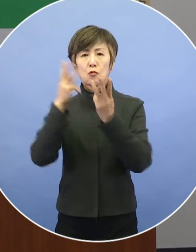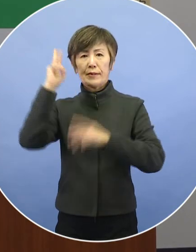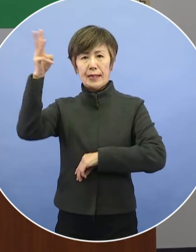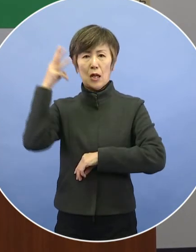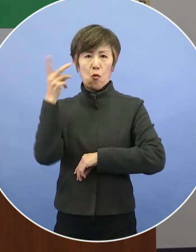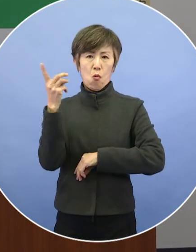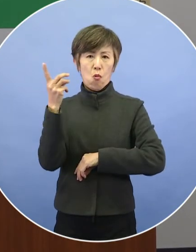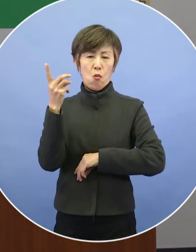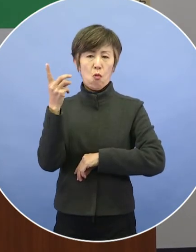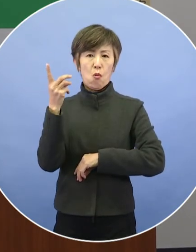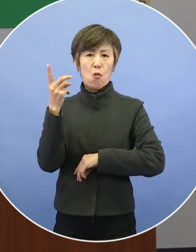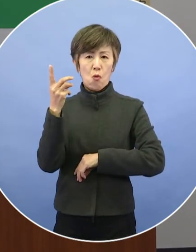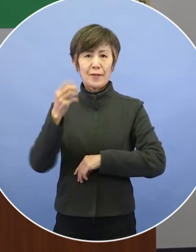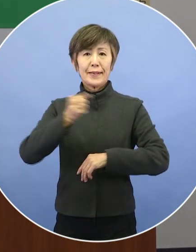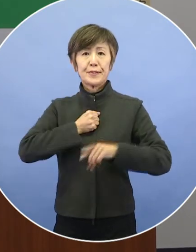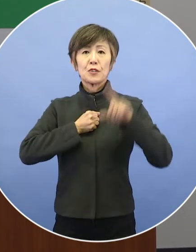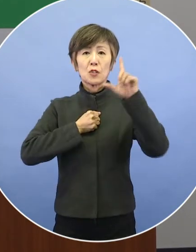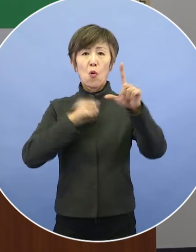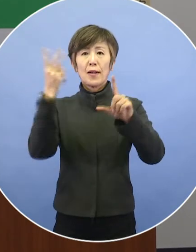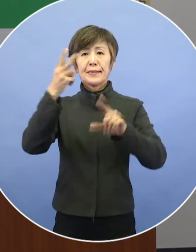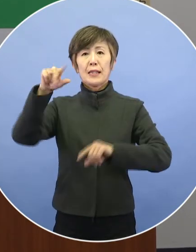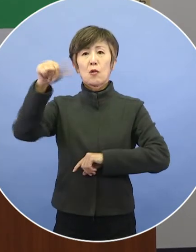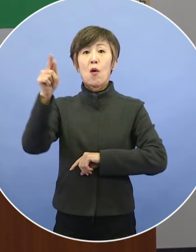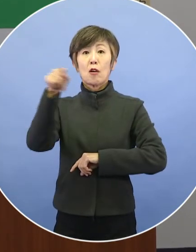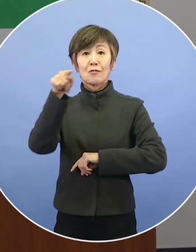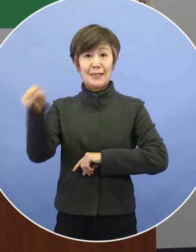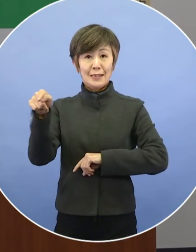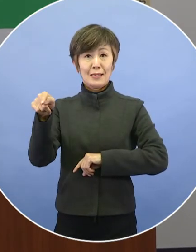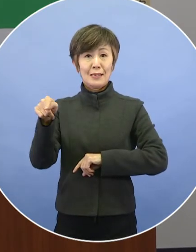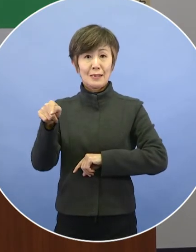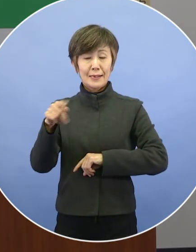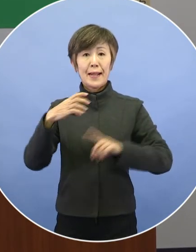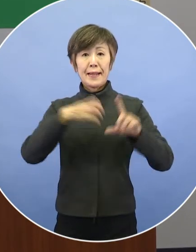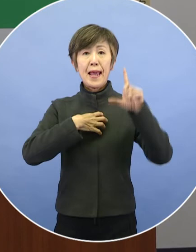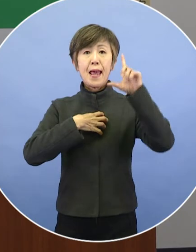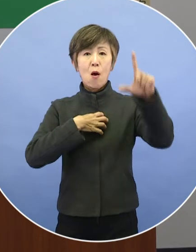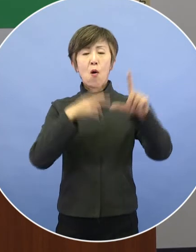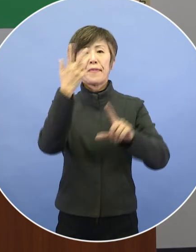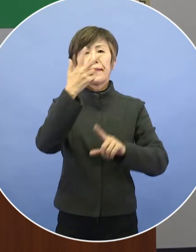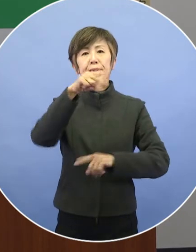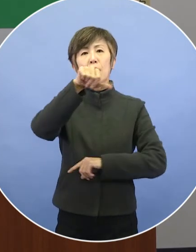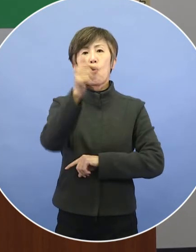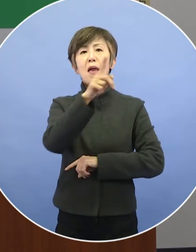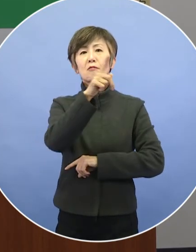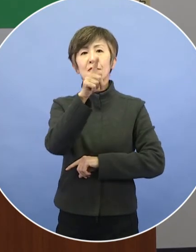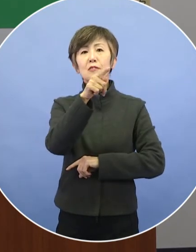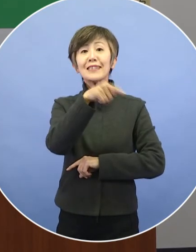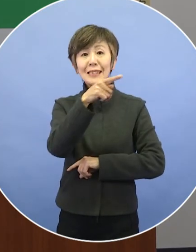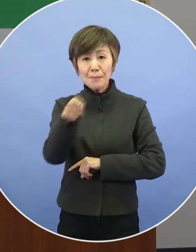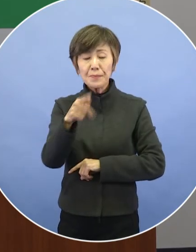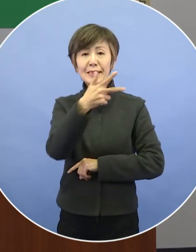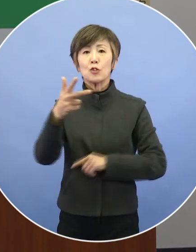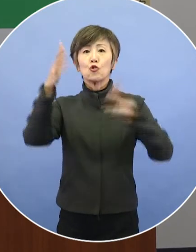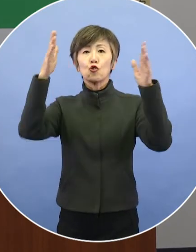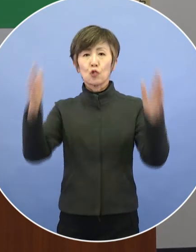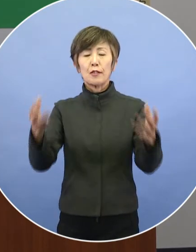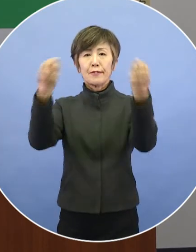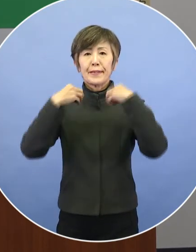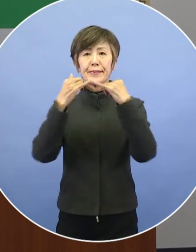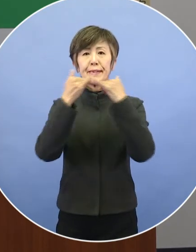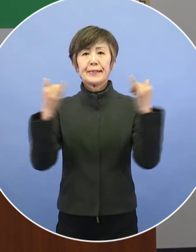この数値を使うということで注意報は2500人刑法レベルは7500人1週間ですね